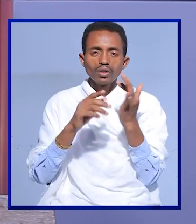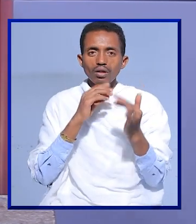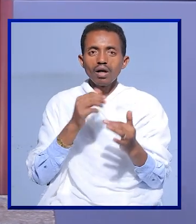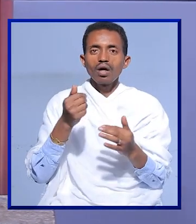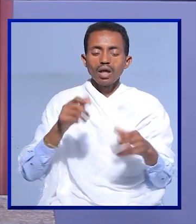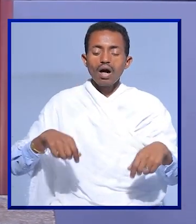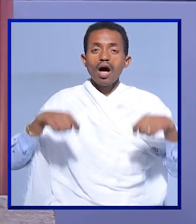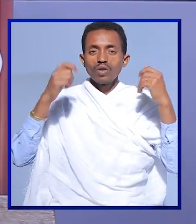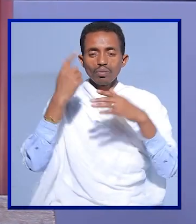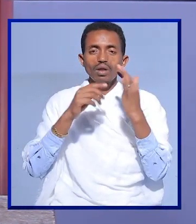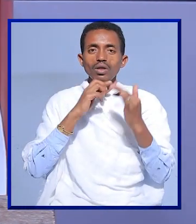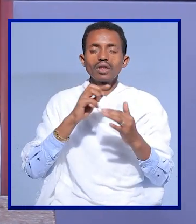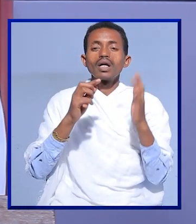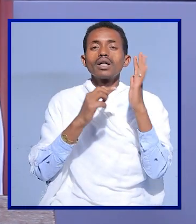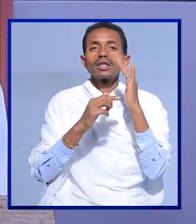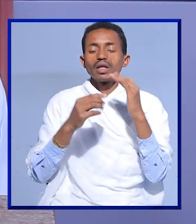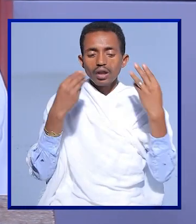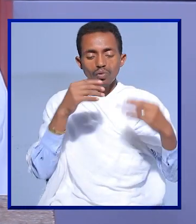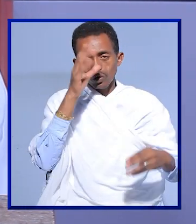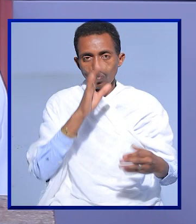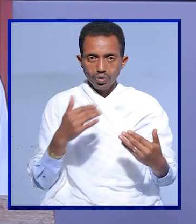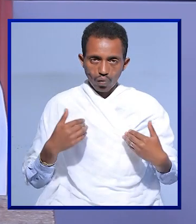አንሶላ አይደለም ቅጠል ያቁ ሰዎች ናቸው።